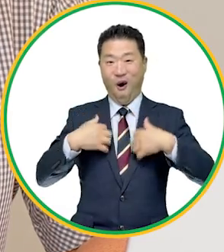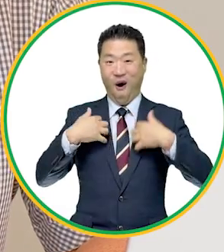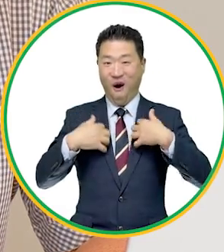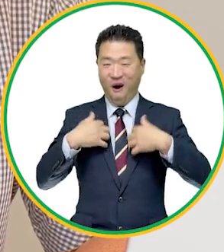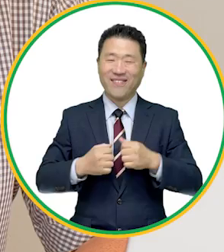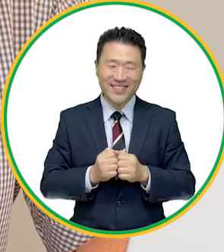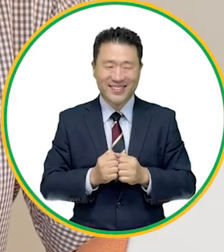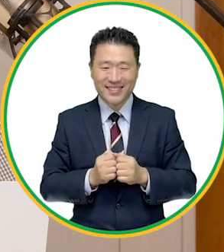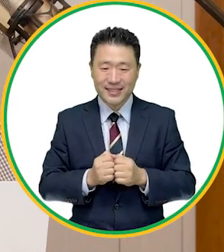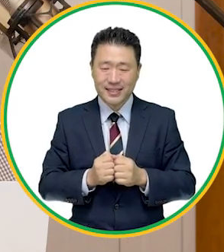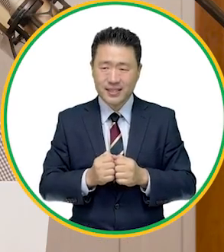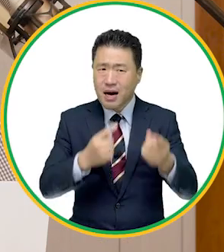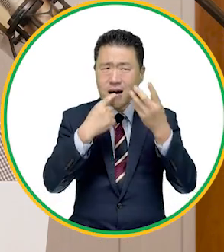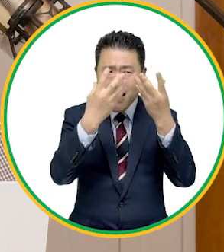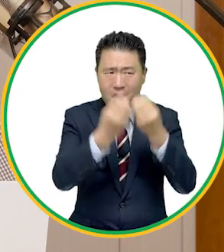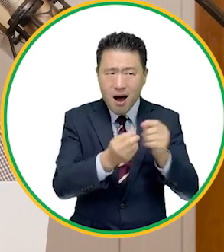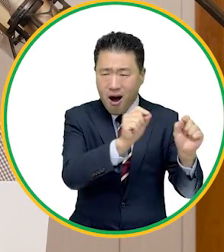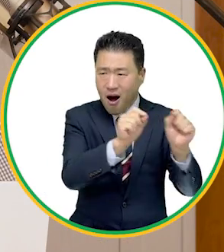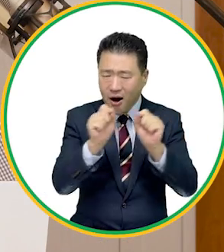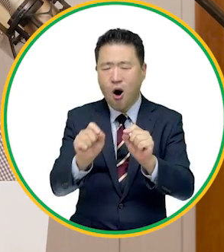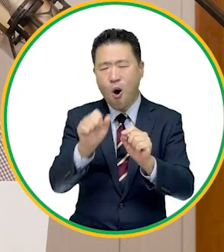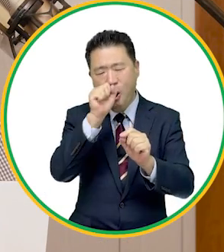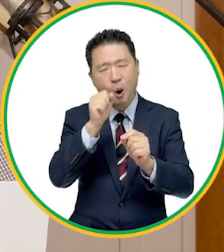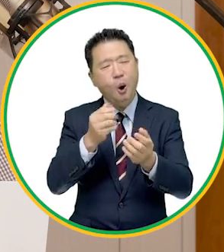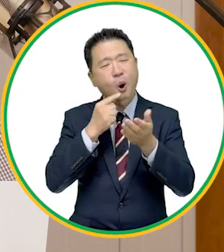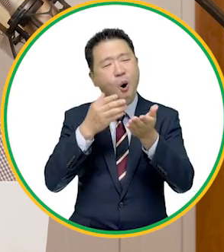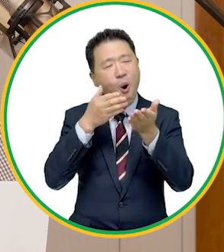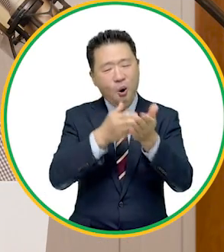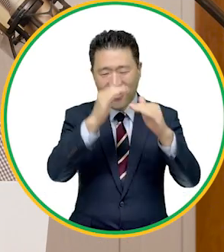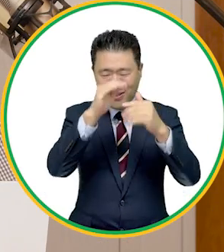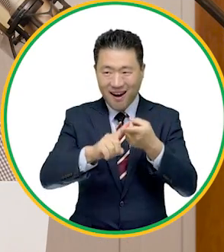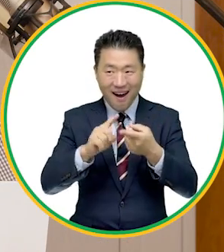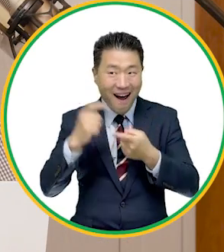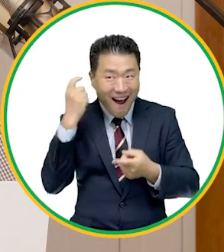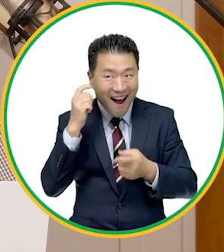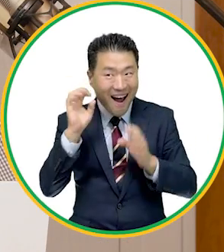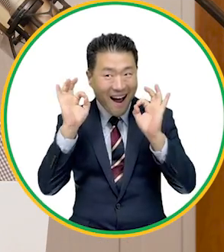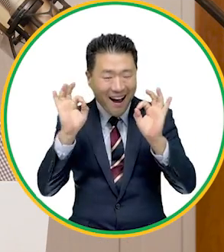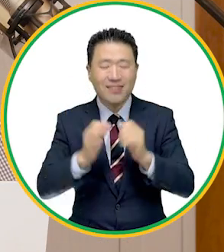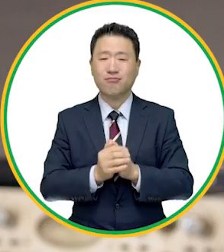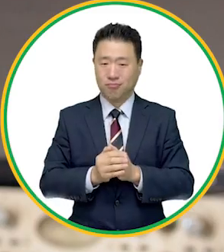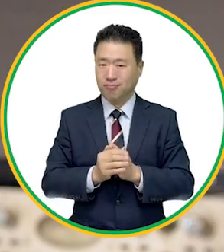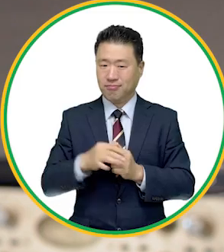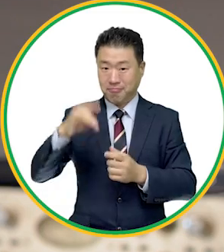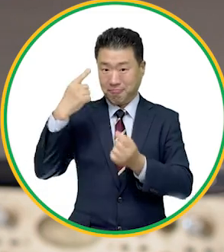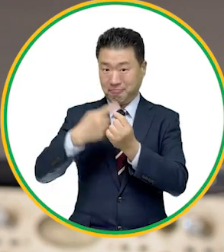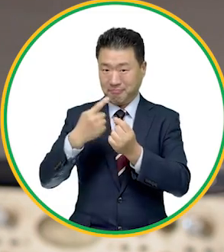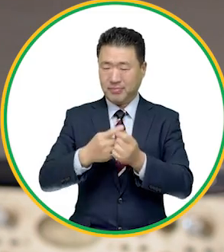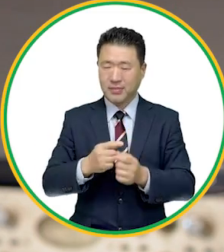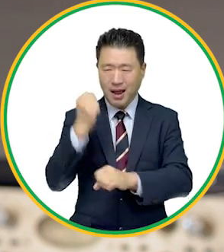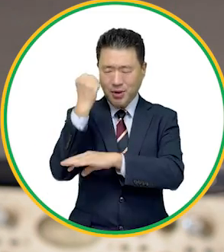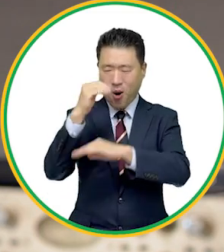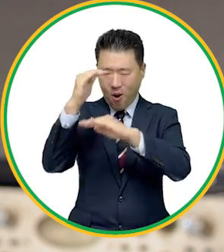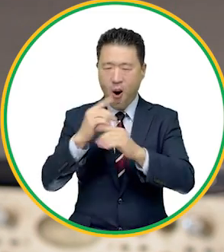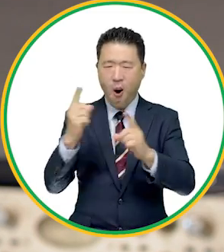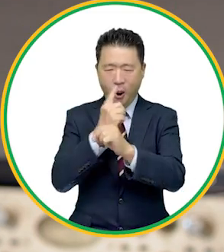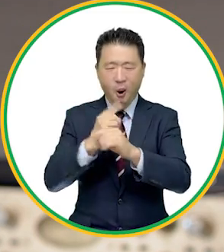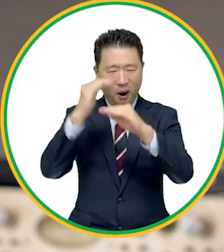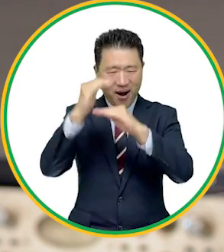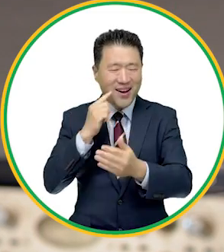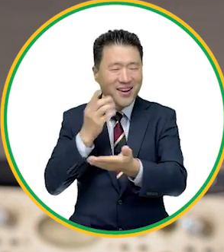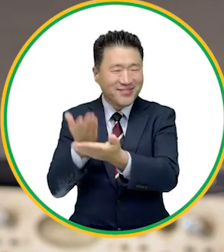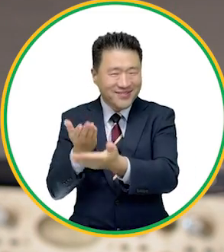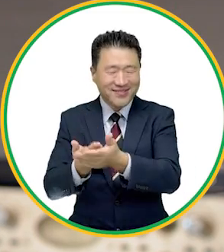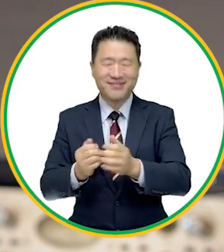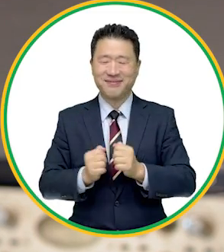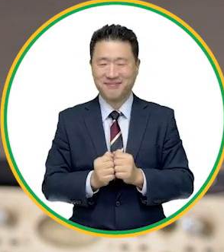너무 반갑습니다. 이 사연자님에게 좋은 소식을 들고 오셔서 더더욱 반가운데요. 먼저 기본적인 계정 내용에